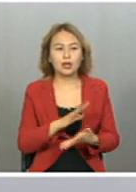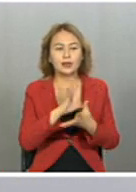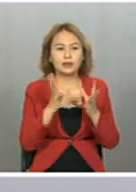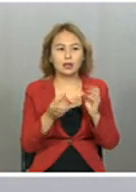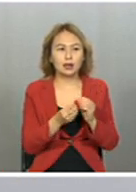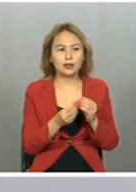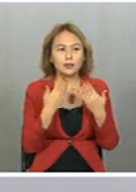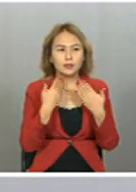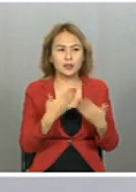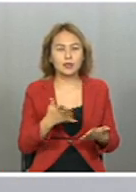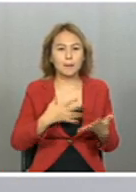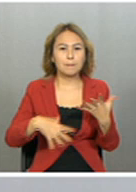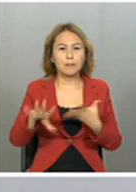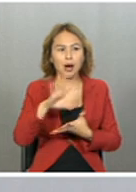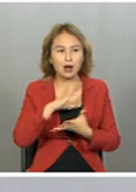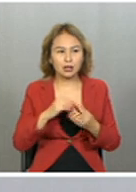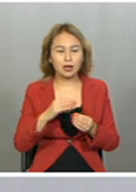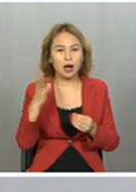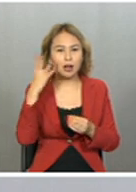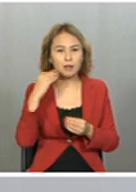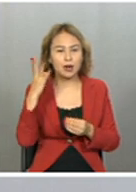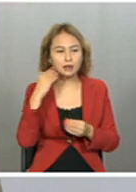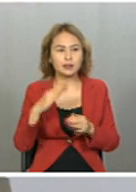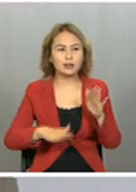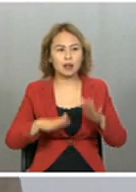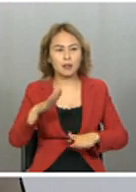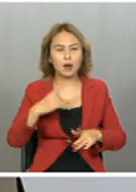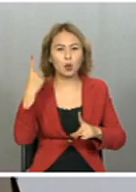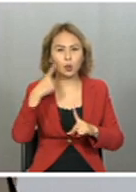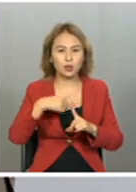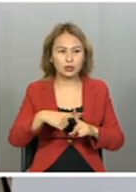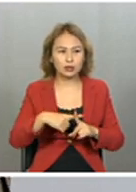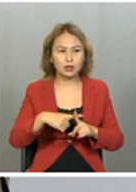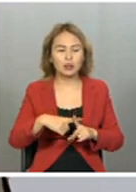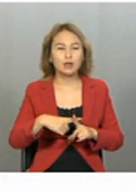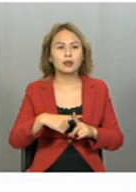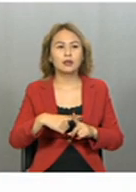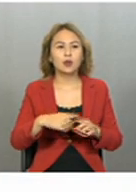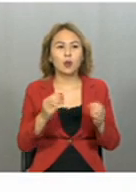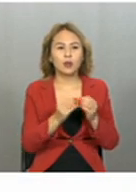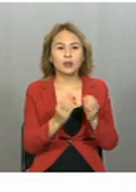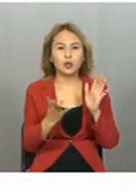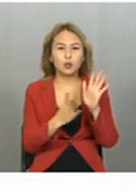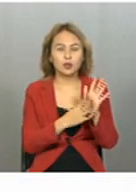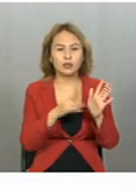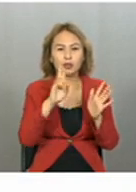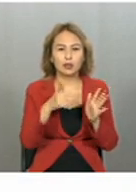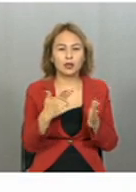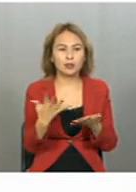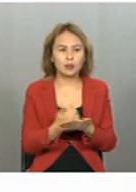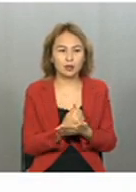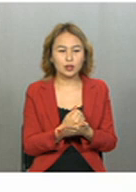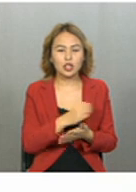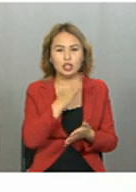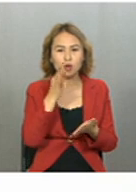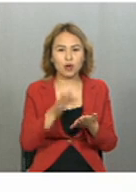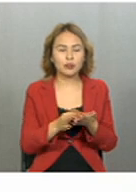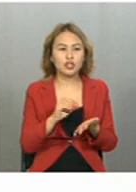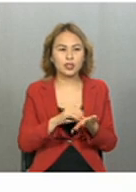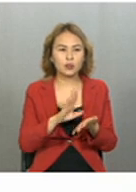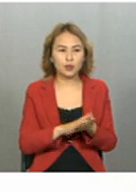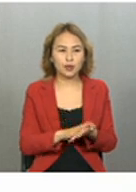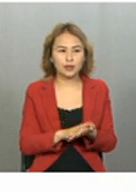біз барлық алманың салмағын қостық, бізде 10-нан 9 килограмм шықты. Жауабын жазып